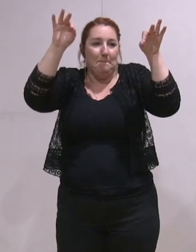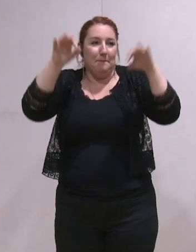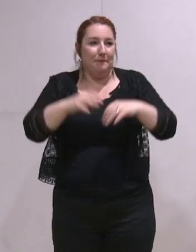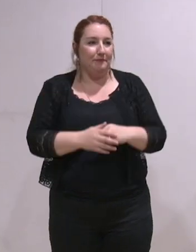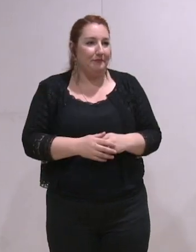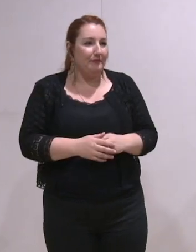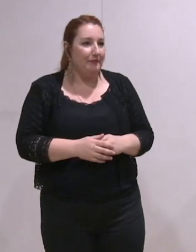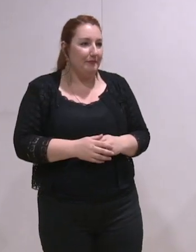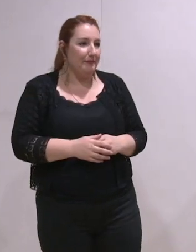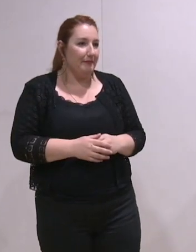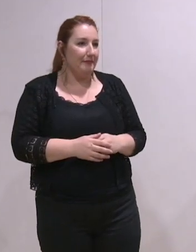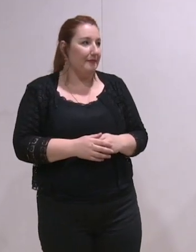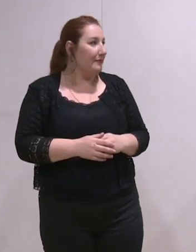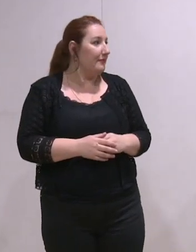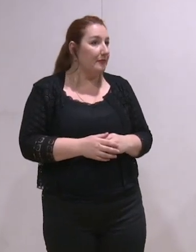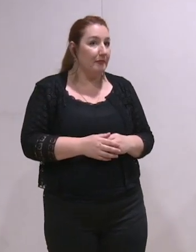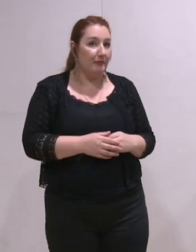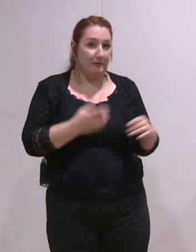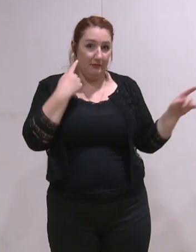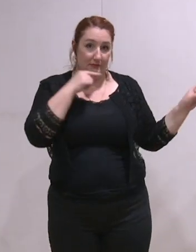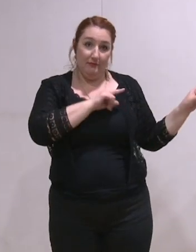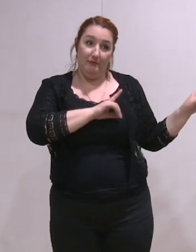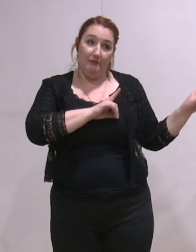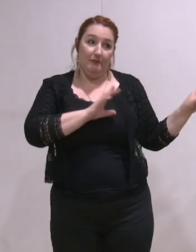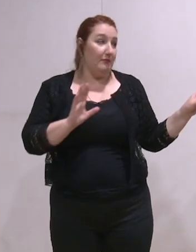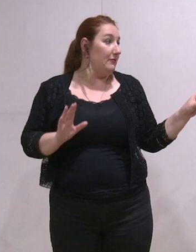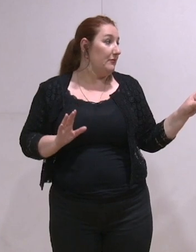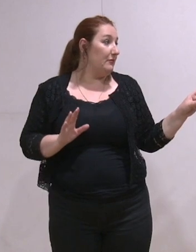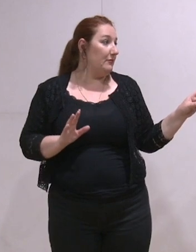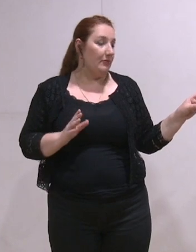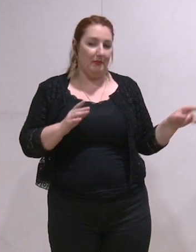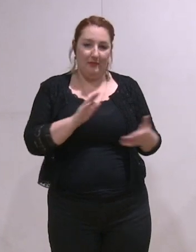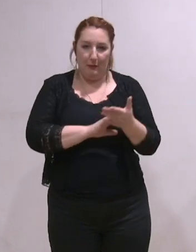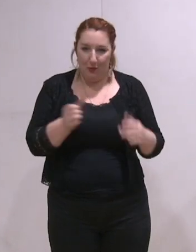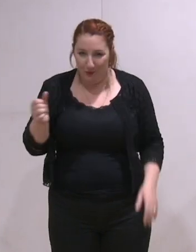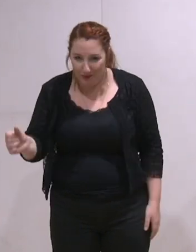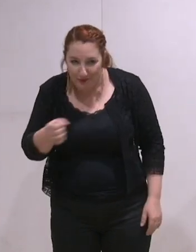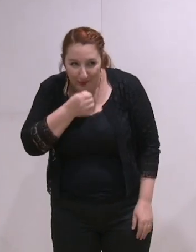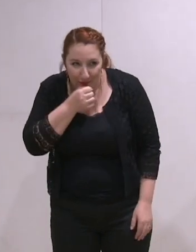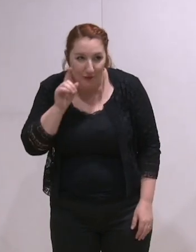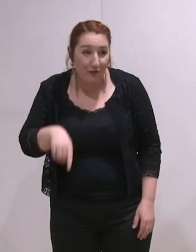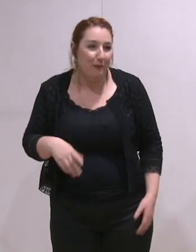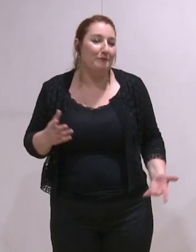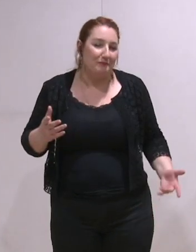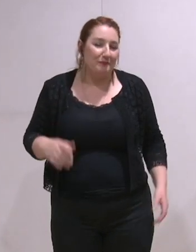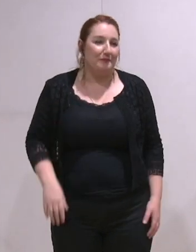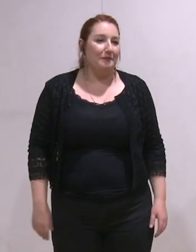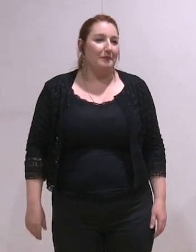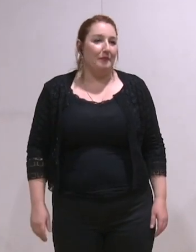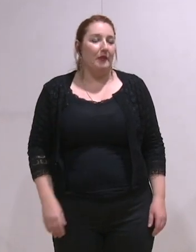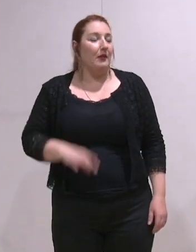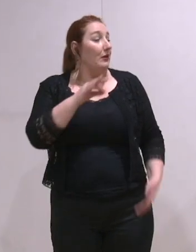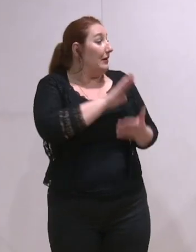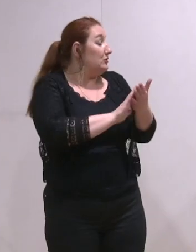suspension un pour lui aussi pardon il faut que j'appuie sur un bouton pour que tout se passe bien hop